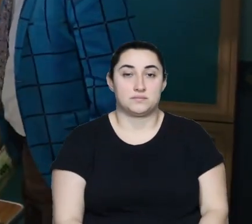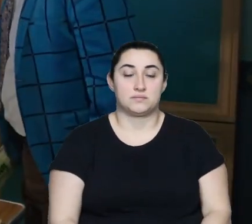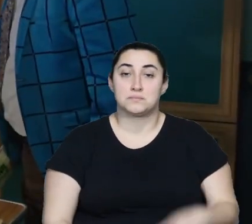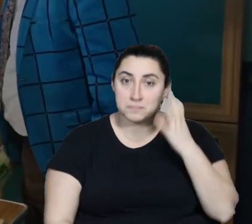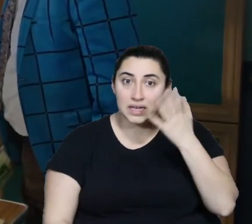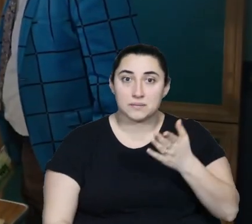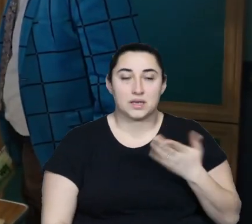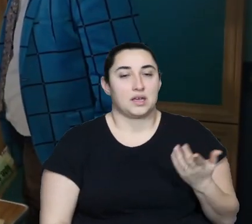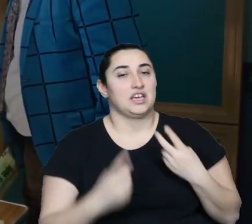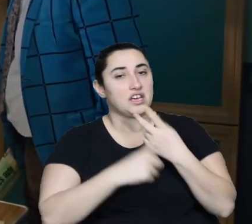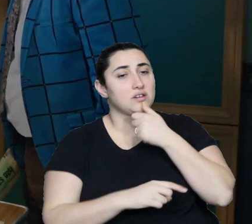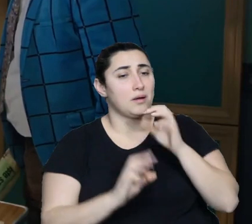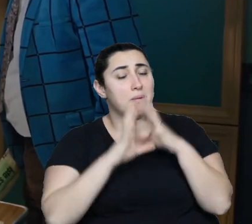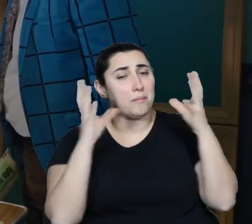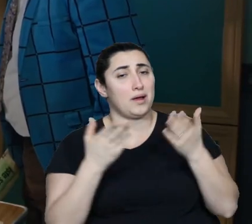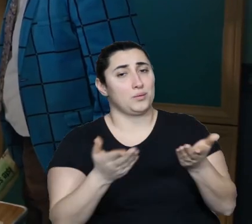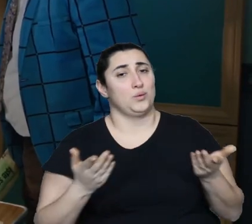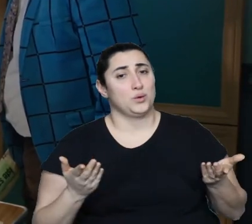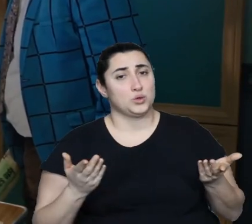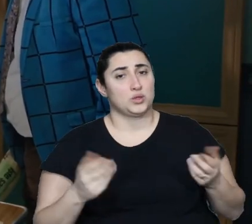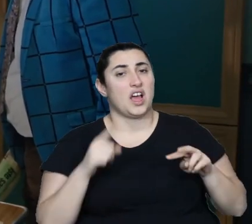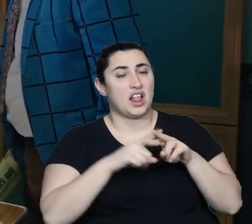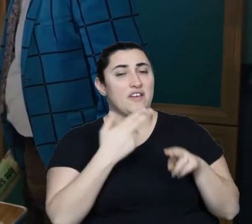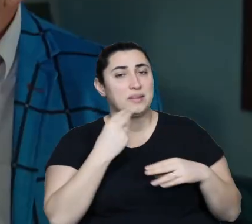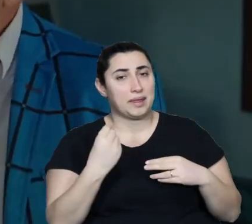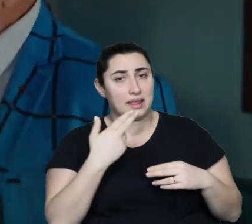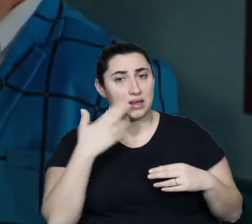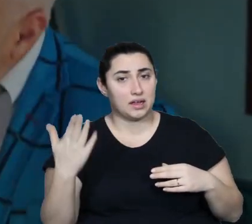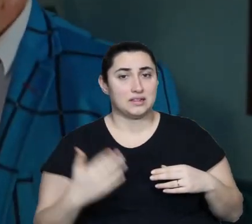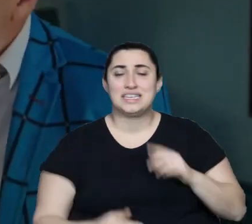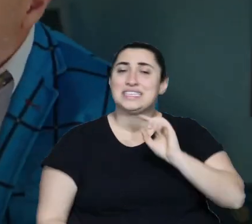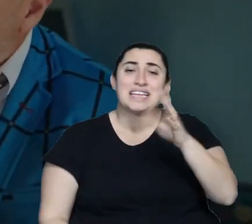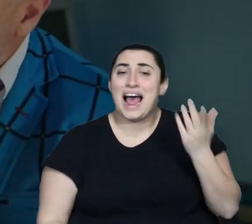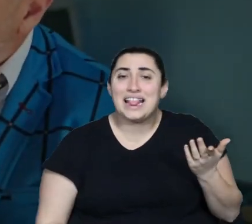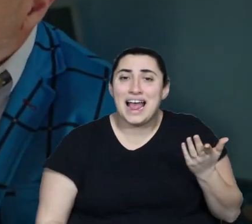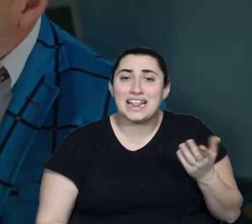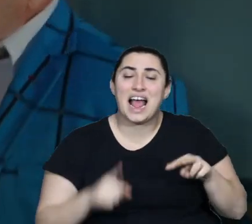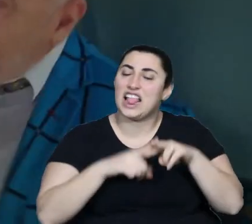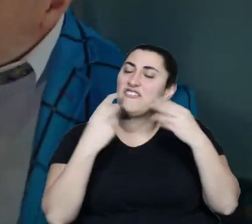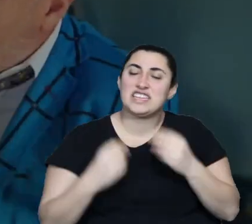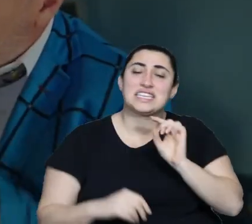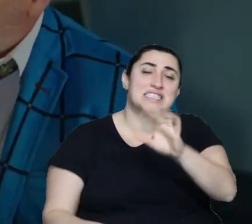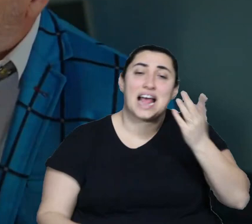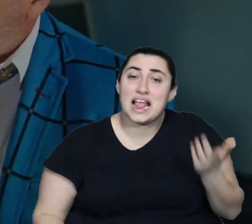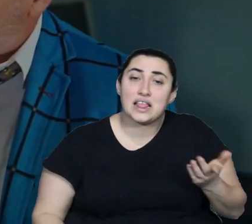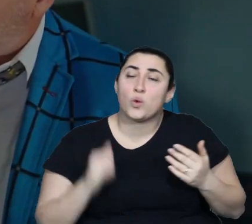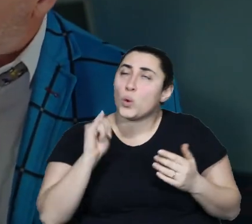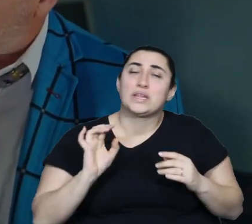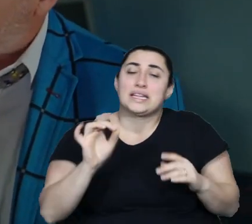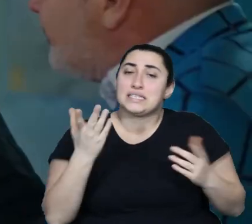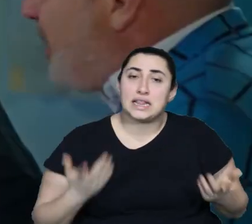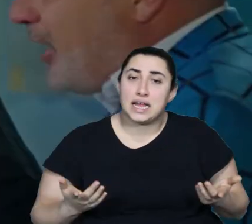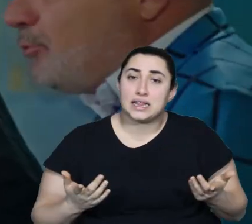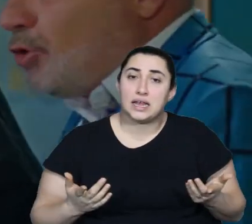mısın sen lan? Ya Yaşar abi büyüttüğün şeye bak ya. Alev Hanım iyi kadın. Lan sana ne Alev Hanım iyi kadın, sana ne Alev Hanım kötü kadın